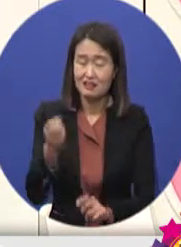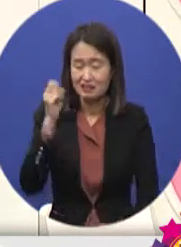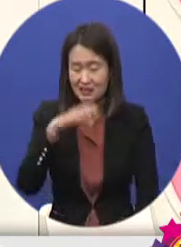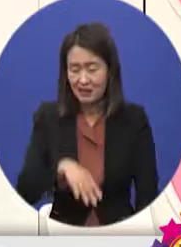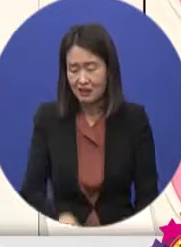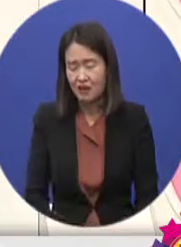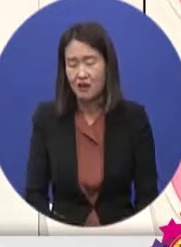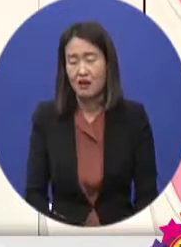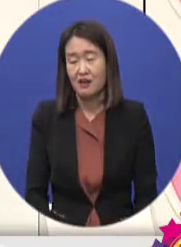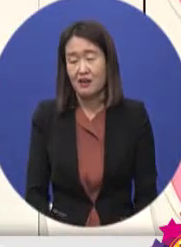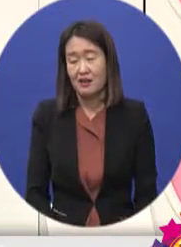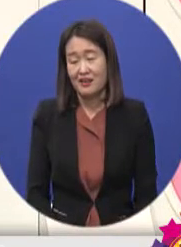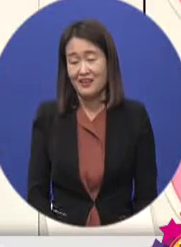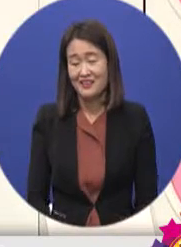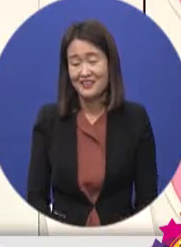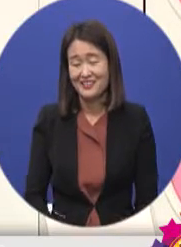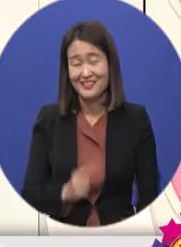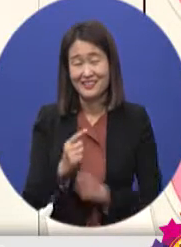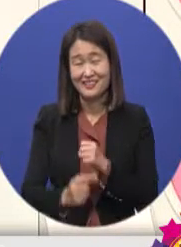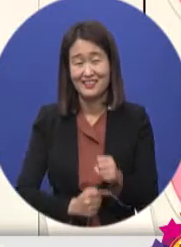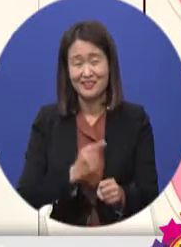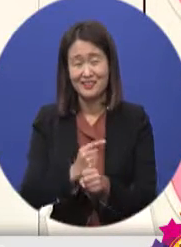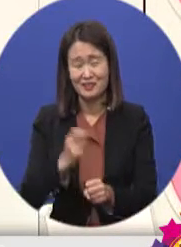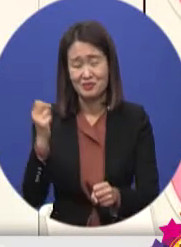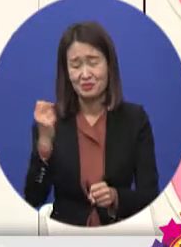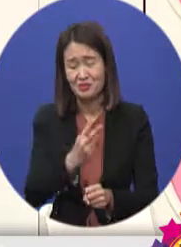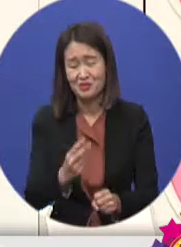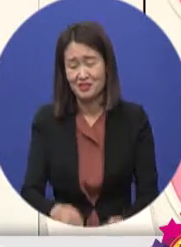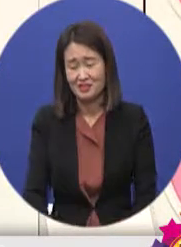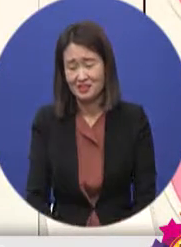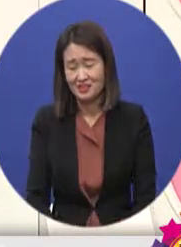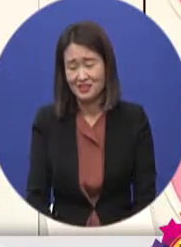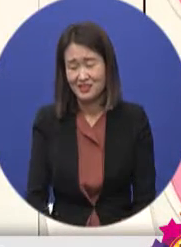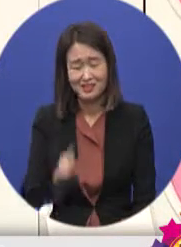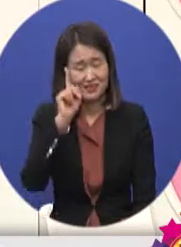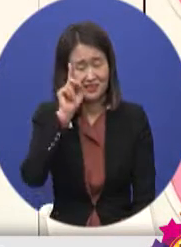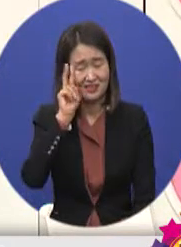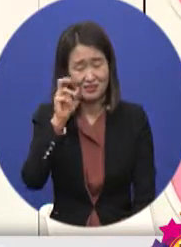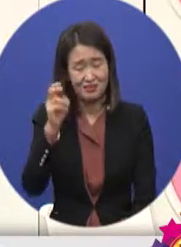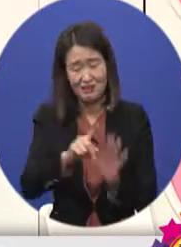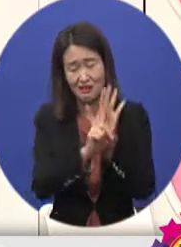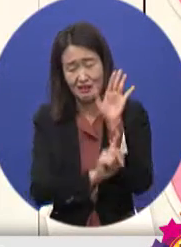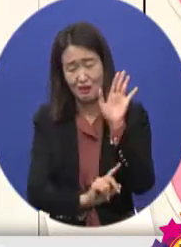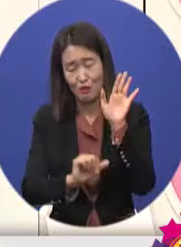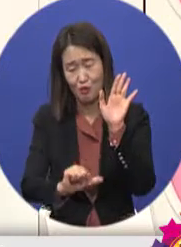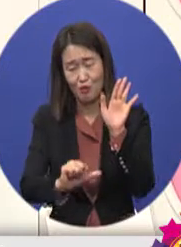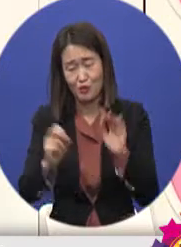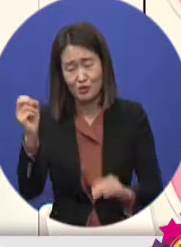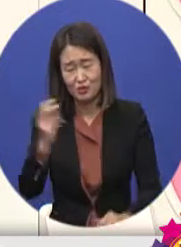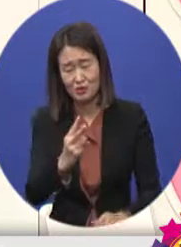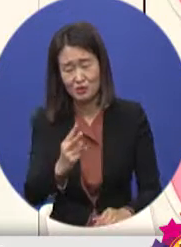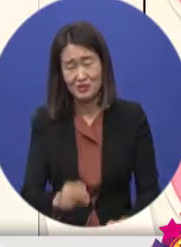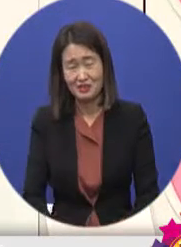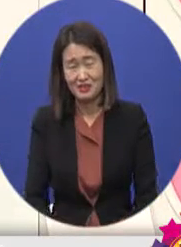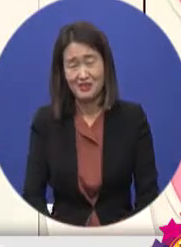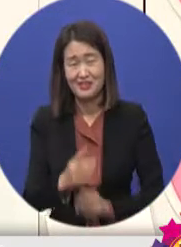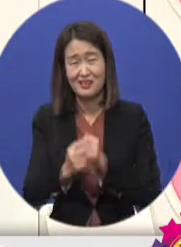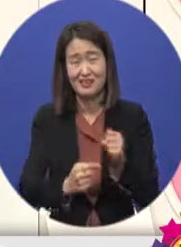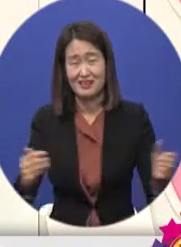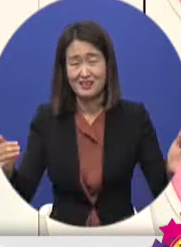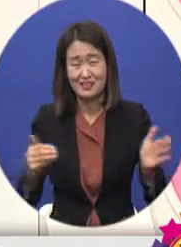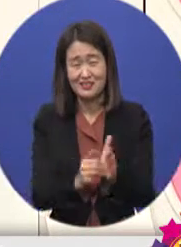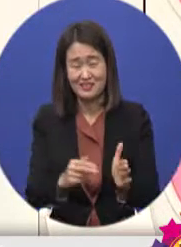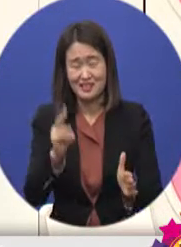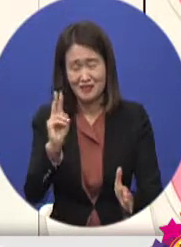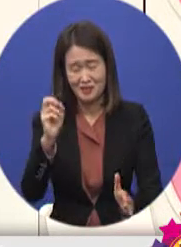것 같아요. 그렇죠, 그렇죠. 사실. 내일 모레 또 뭐 얼음이 얼고 영하 5도로 내려가고 한다네요. 네네. 네,